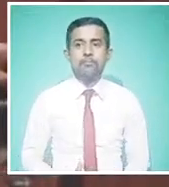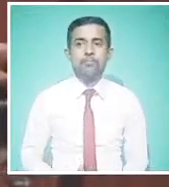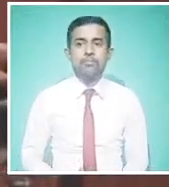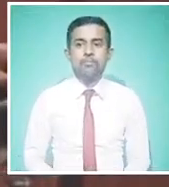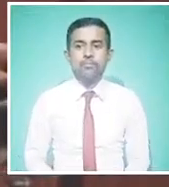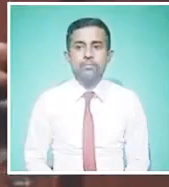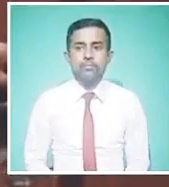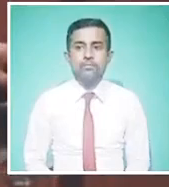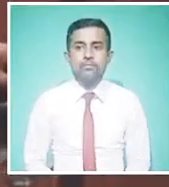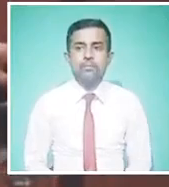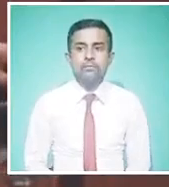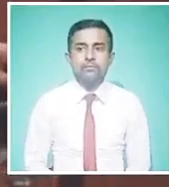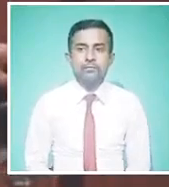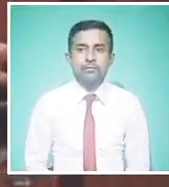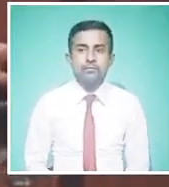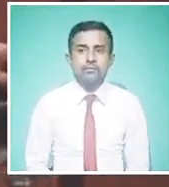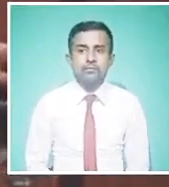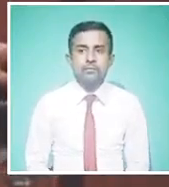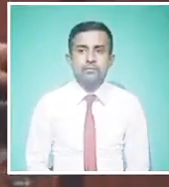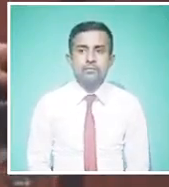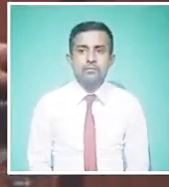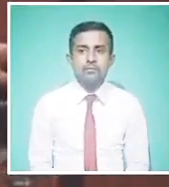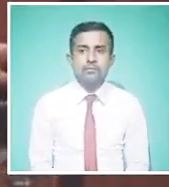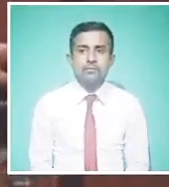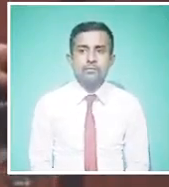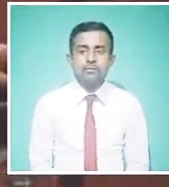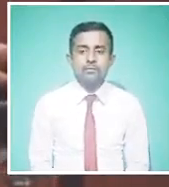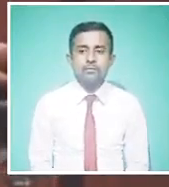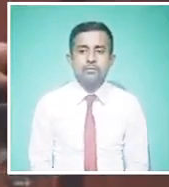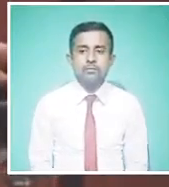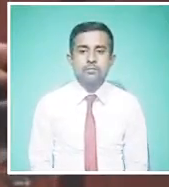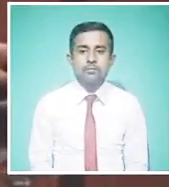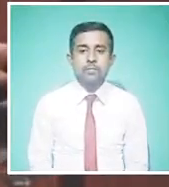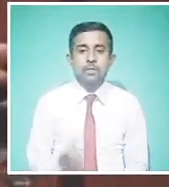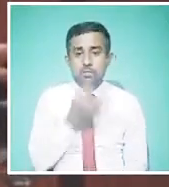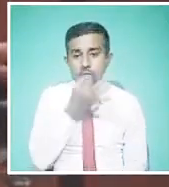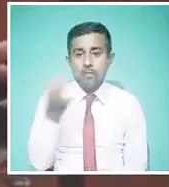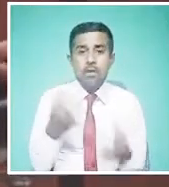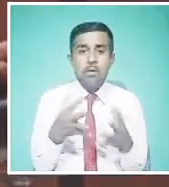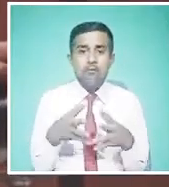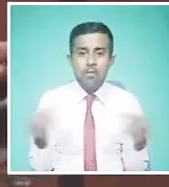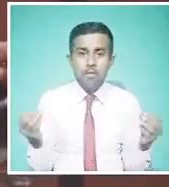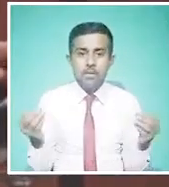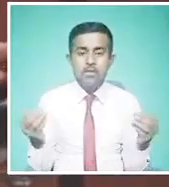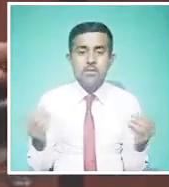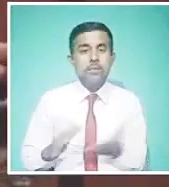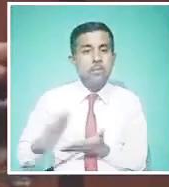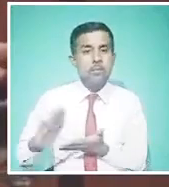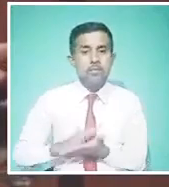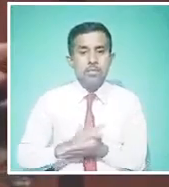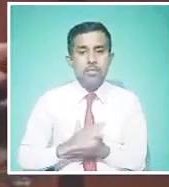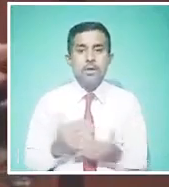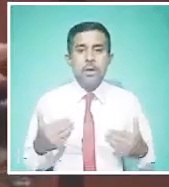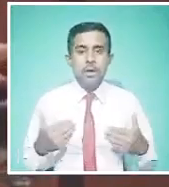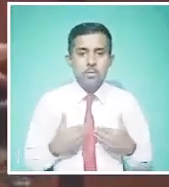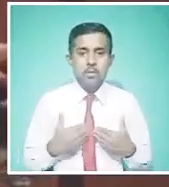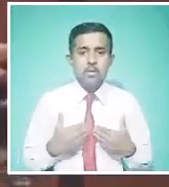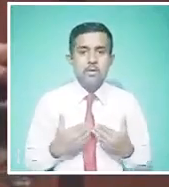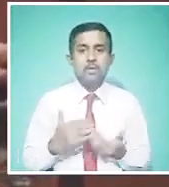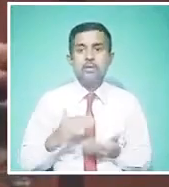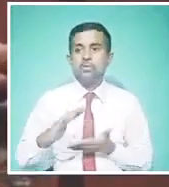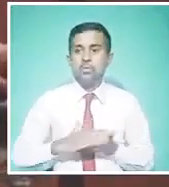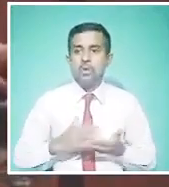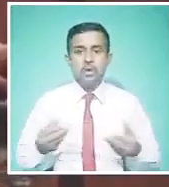கண்டு அங்கே கொண்டு சென்று பேசுவதற்கு எங்களுக்கு வாய்ப்பு கிடைப்பதில்லை. ஆகவே உடனடியாக மாவட்ட ஒருங்கிணைப்பு